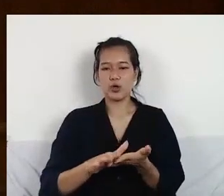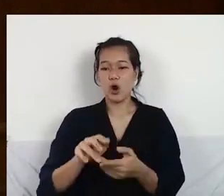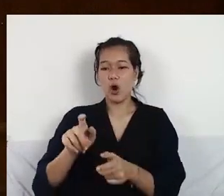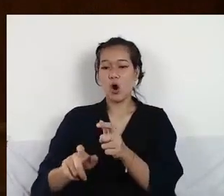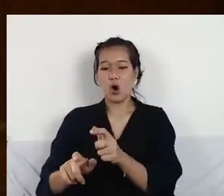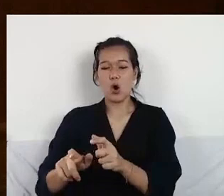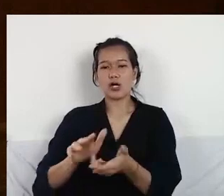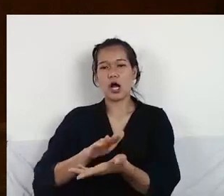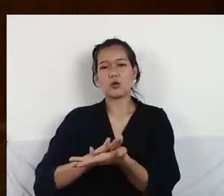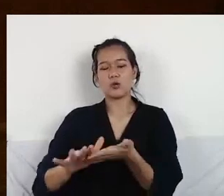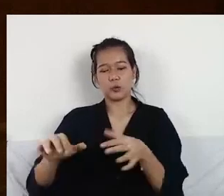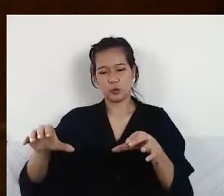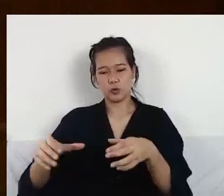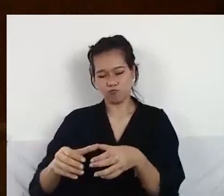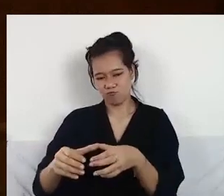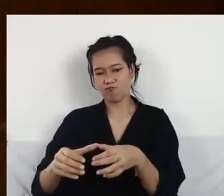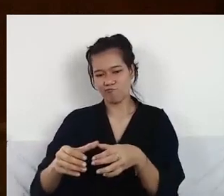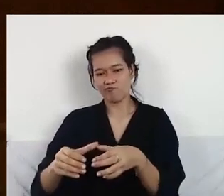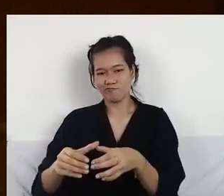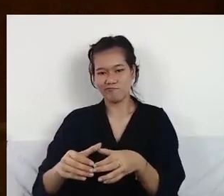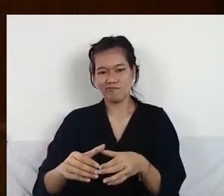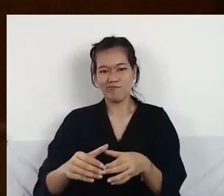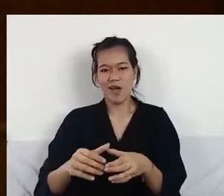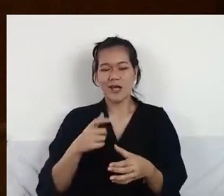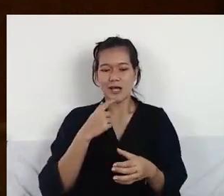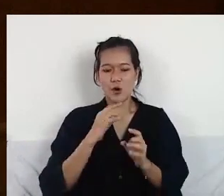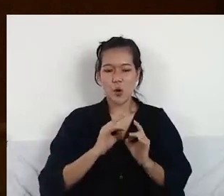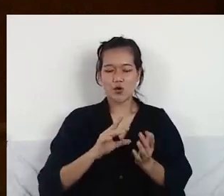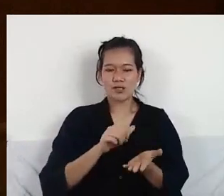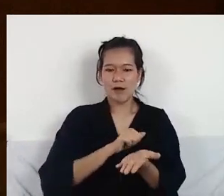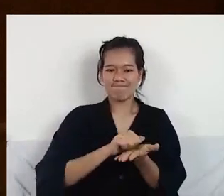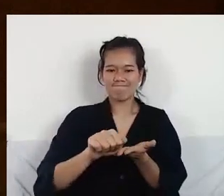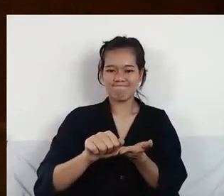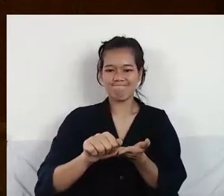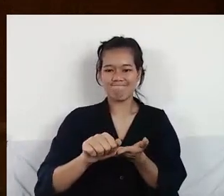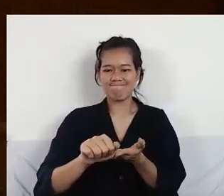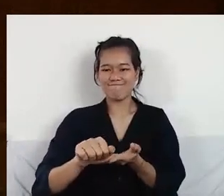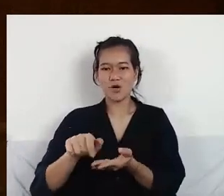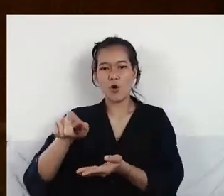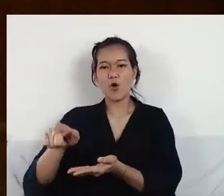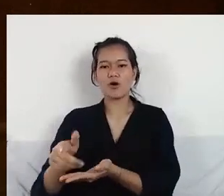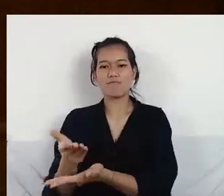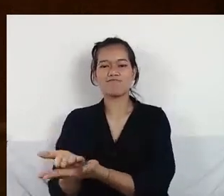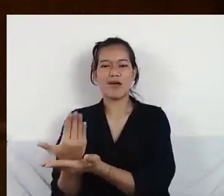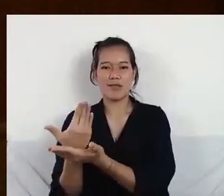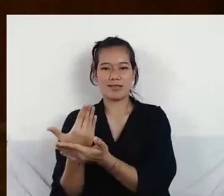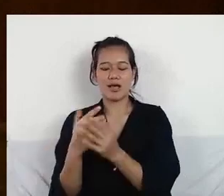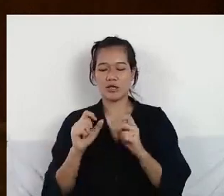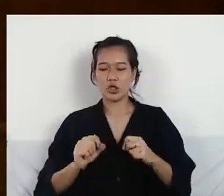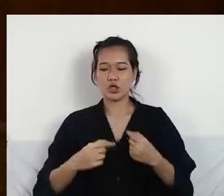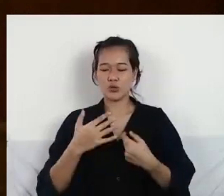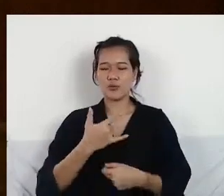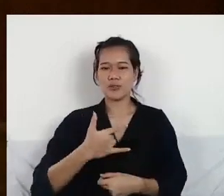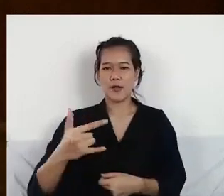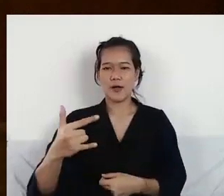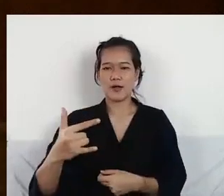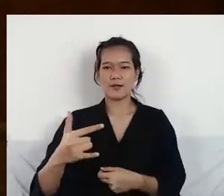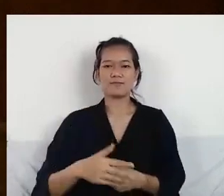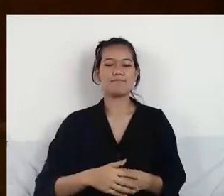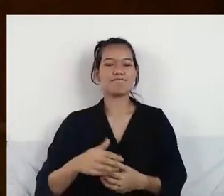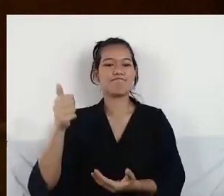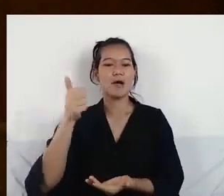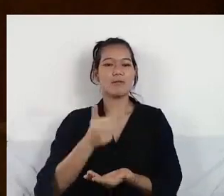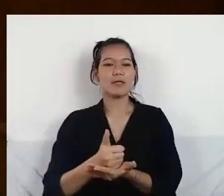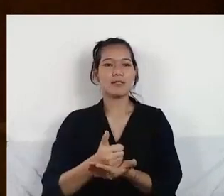am, persekutuan orang kudus, pengampunan dosa, kebangkitan orang mati, dan hidup yang